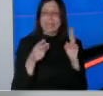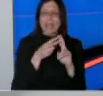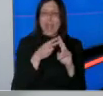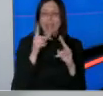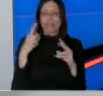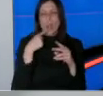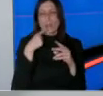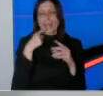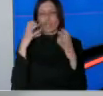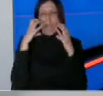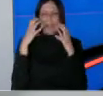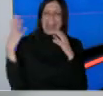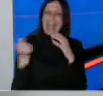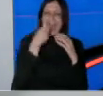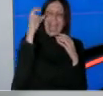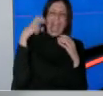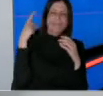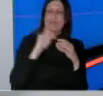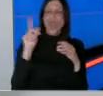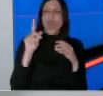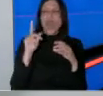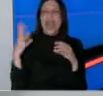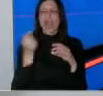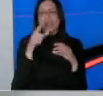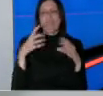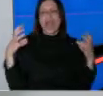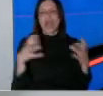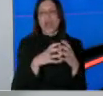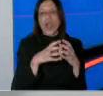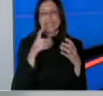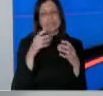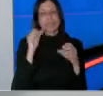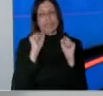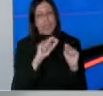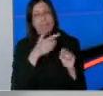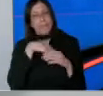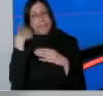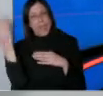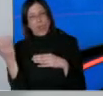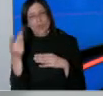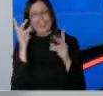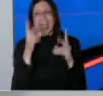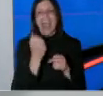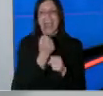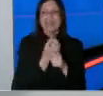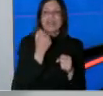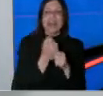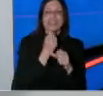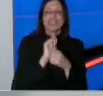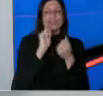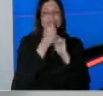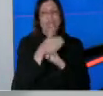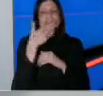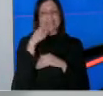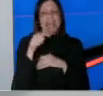אותם לקואליציה. רבין תמכו בו מבחוץ. הוא היה יכול לעשות מעשה שהיה משנה את מדינת ישראל לנצח. אבל איתנו